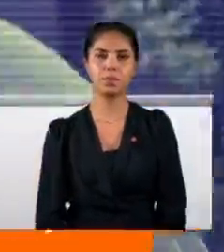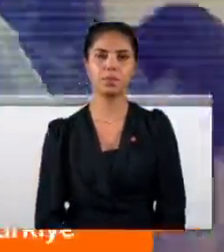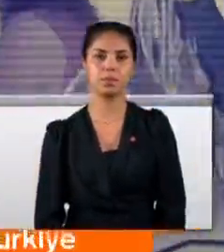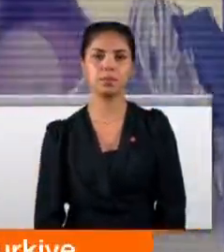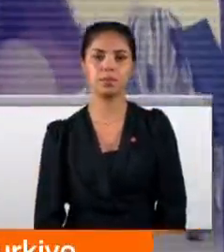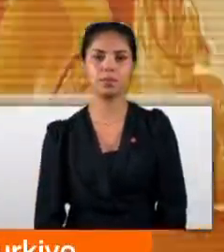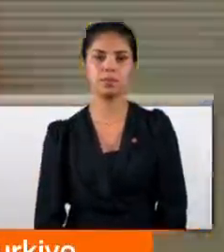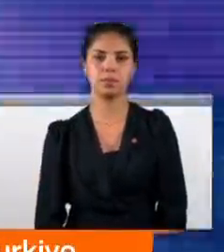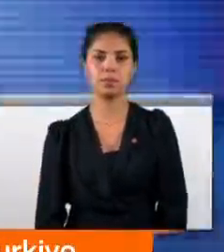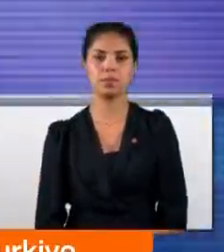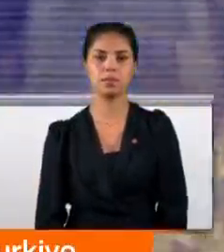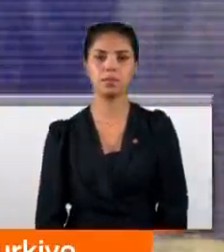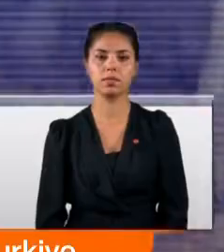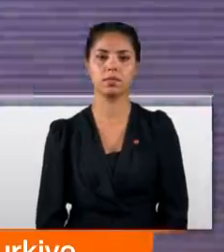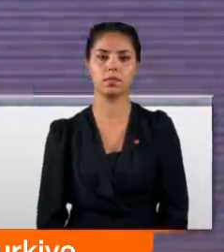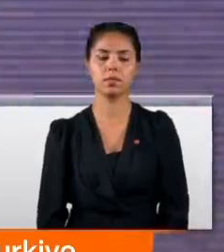Hiçbir iz yok.